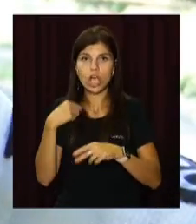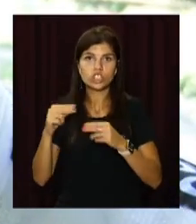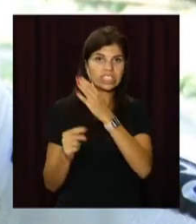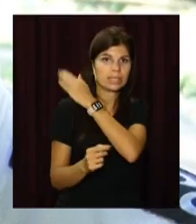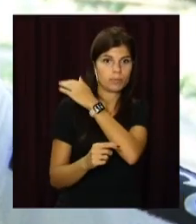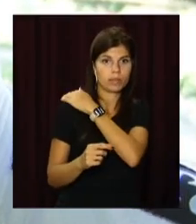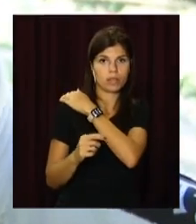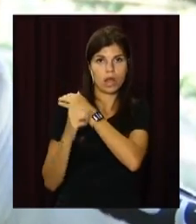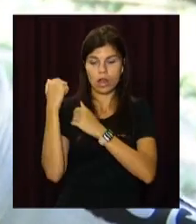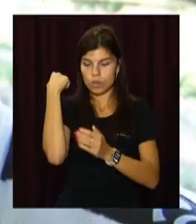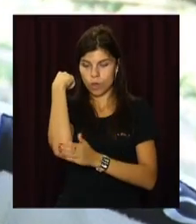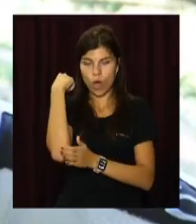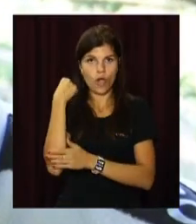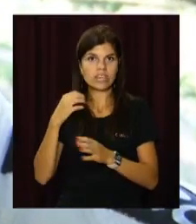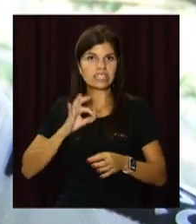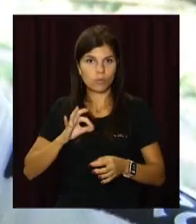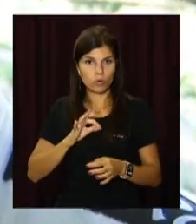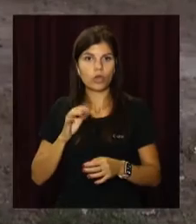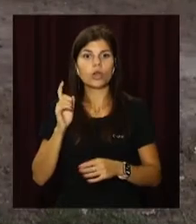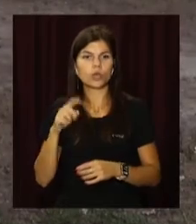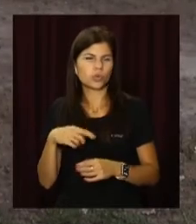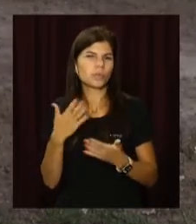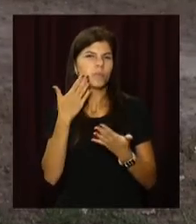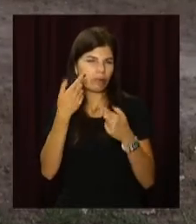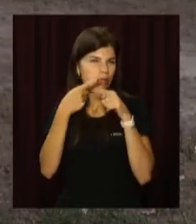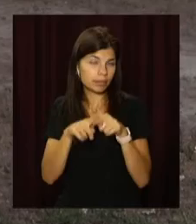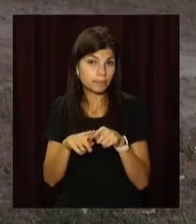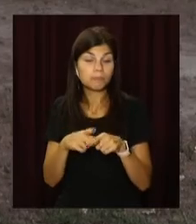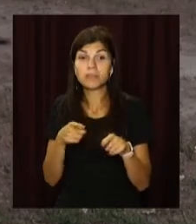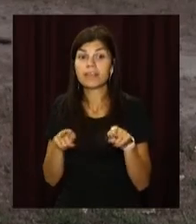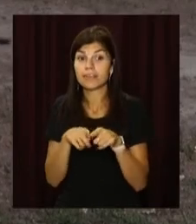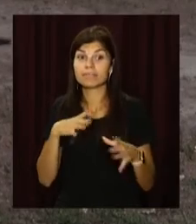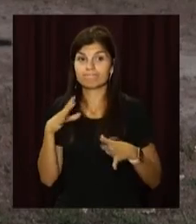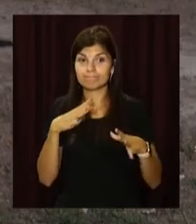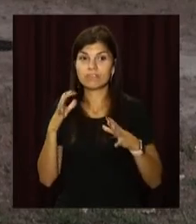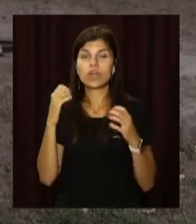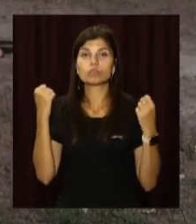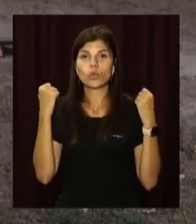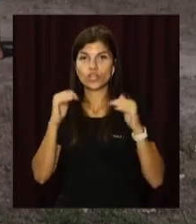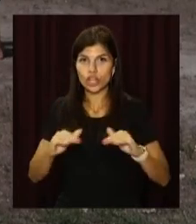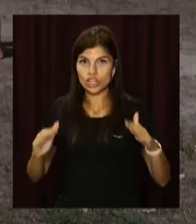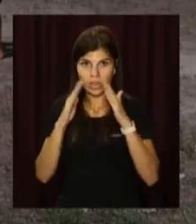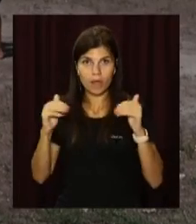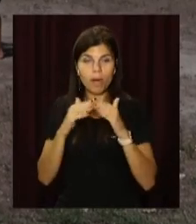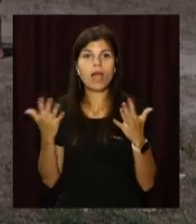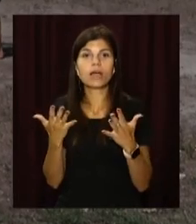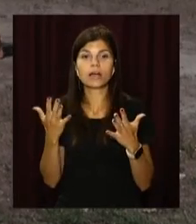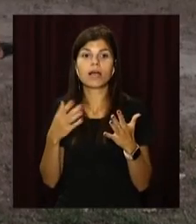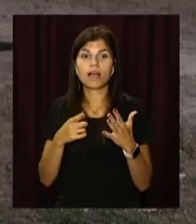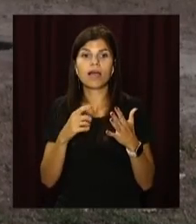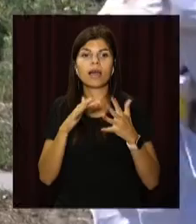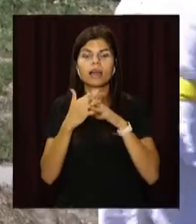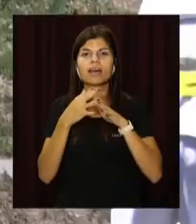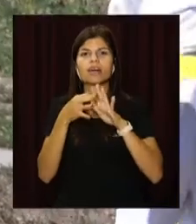локтем. Еще использую потечки. Так проходить звичайне тренування у спортивному дитячому таборі, який базується в